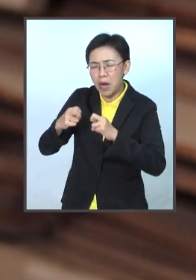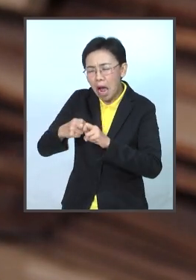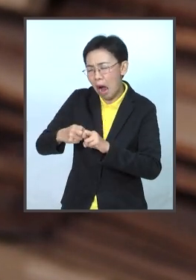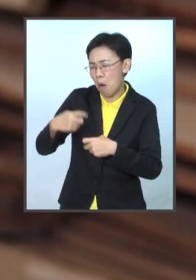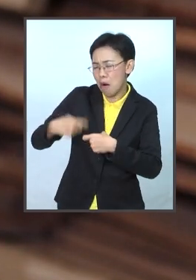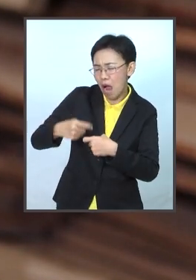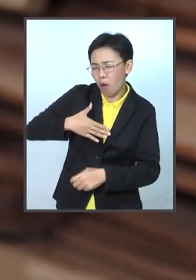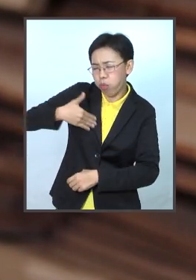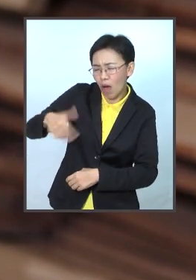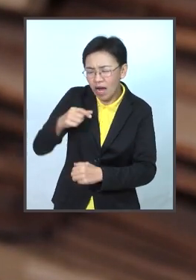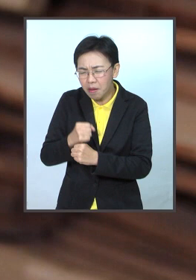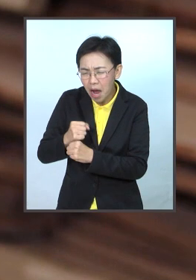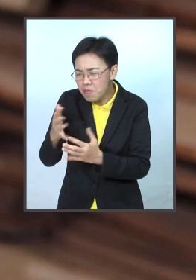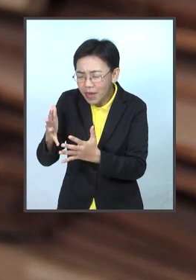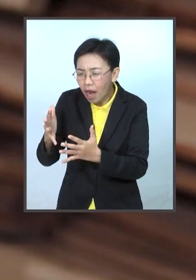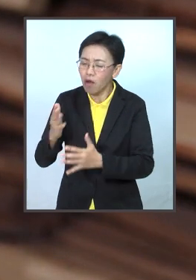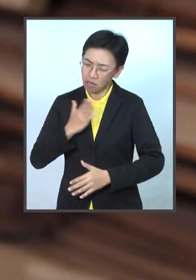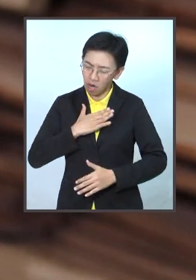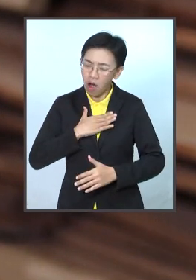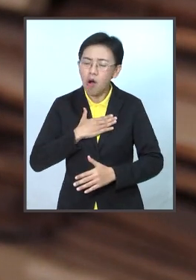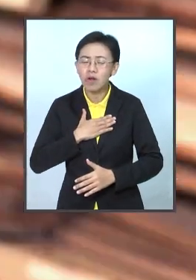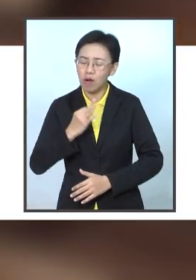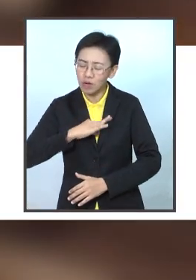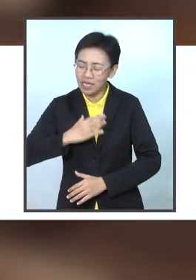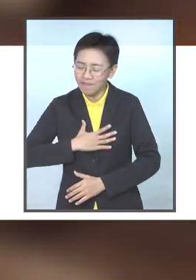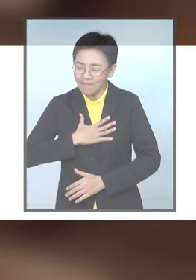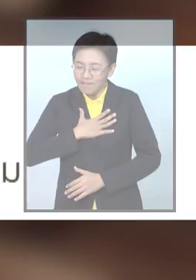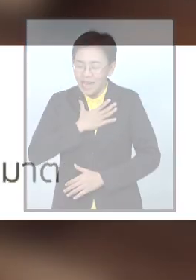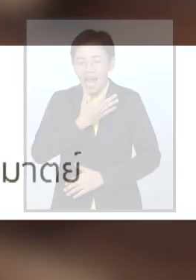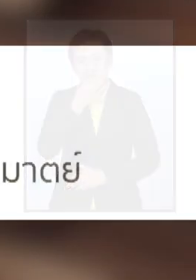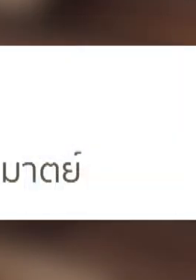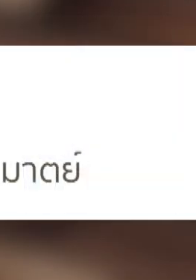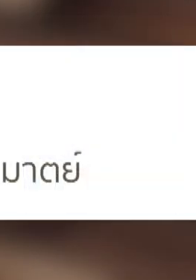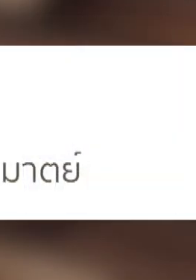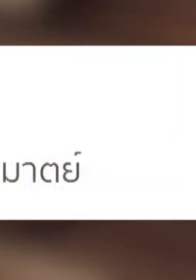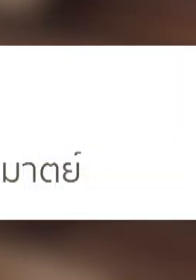เขาไม่มีงานทำก็มีอะไรเงี้ยเราภูมิใจแล้วที่เรามีงานทำ